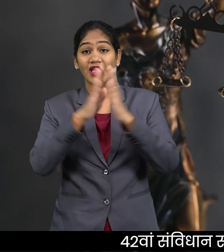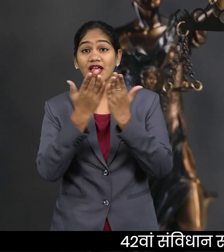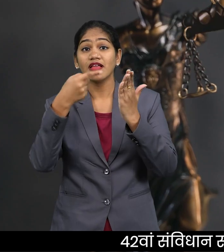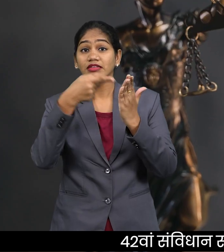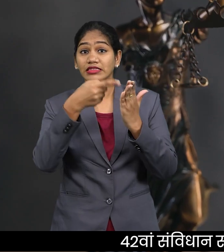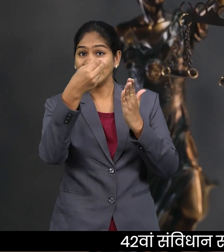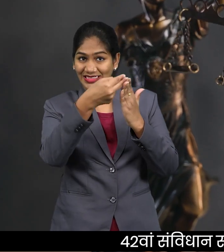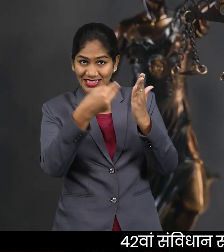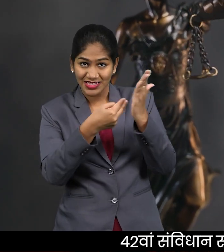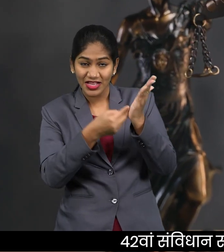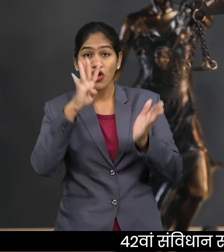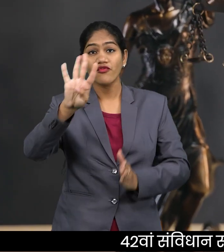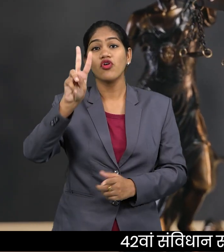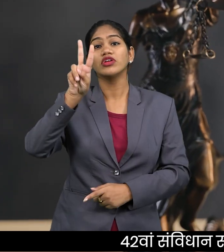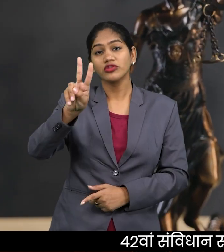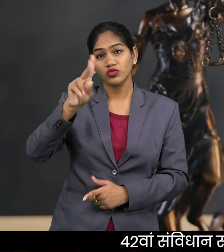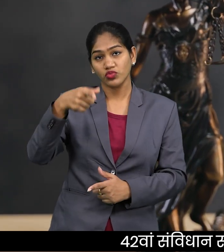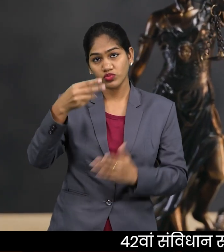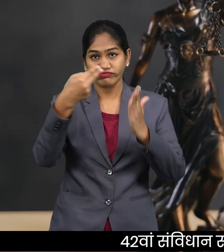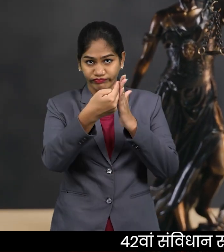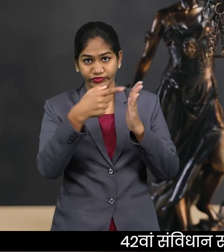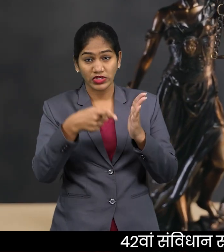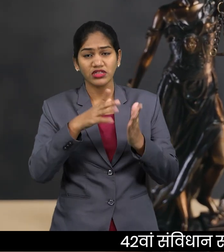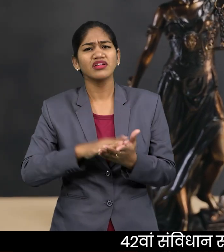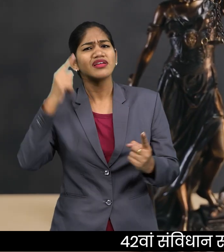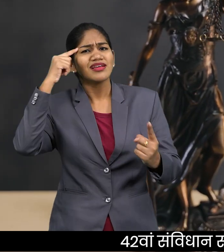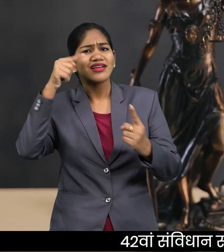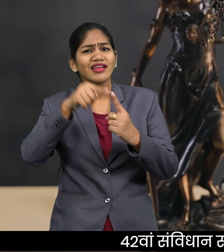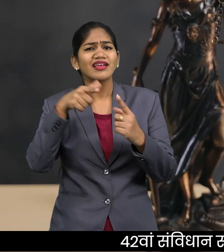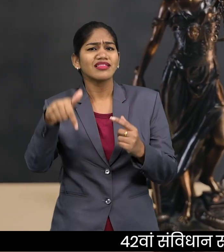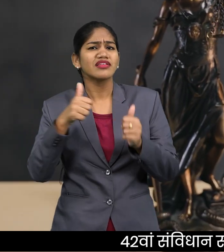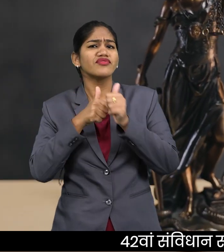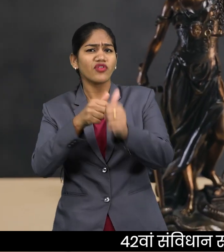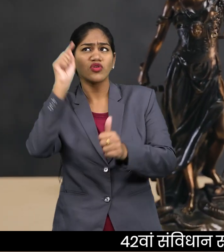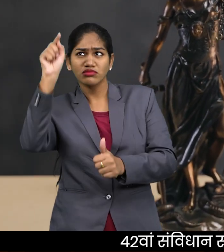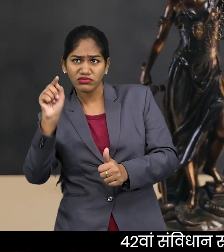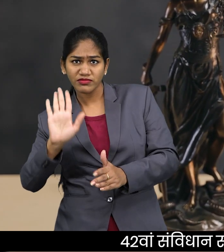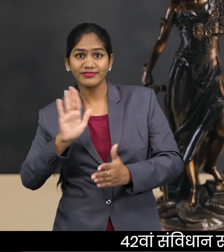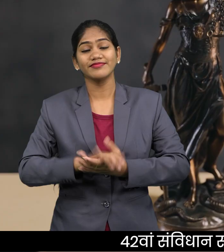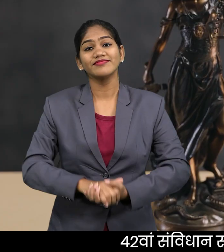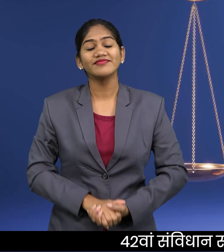बयालीसवां संविधान संशोधन, जिसका उद्देश्य निम्नलिखित है: